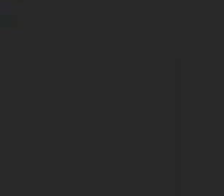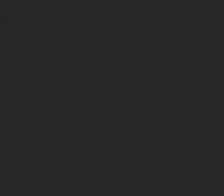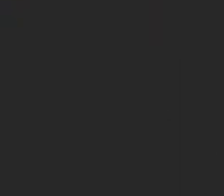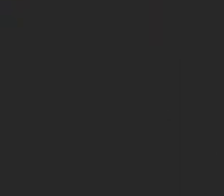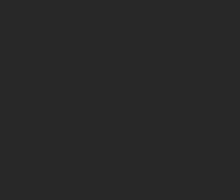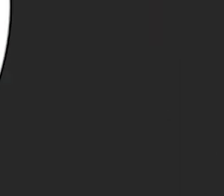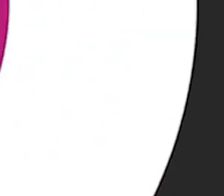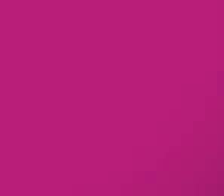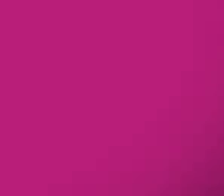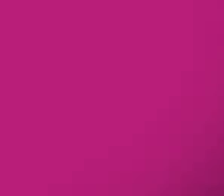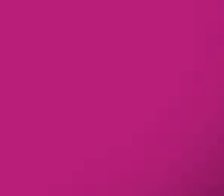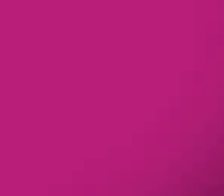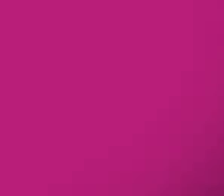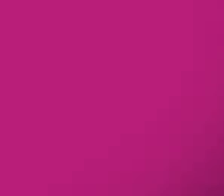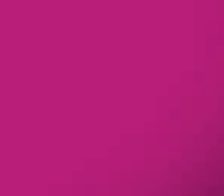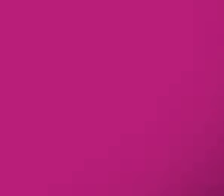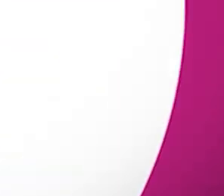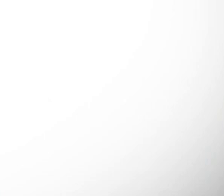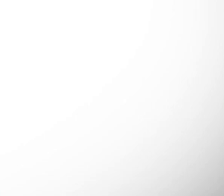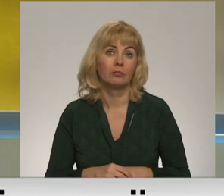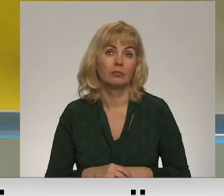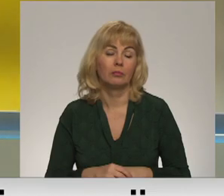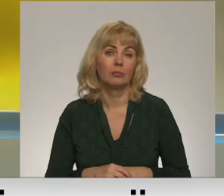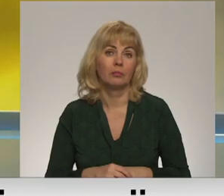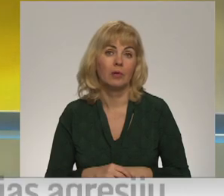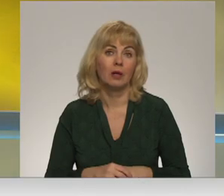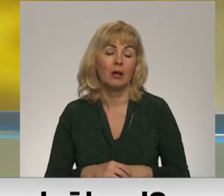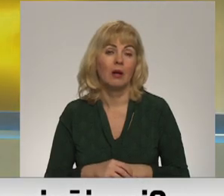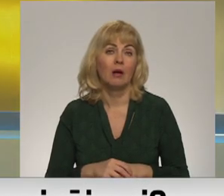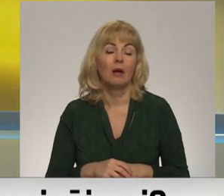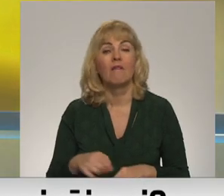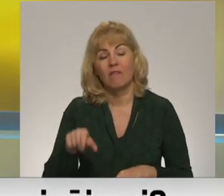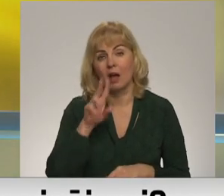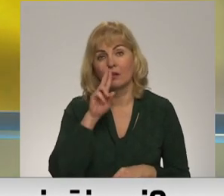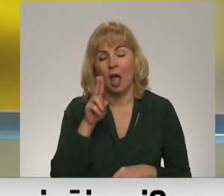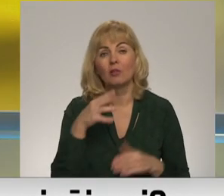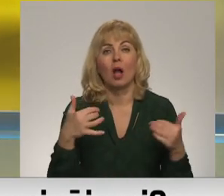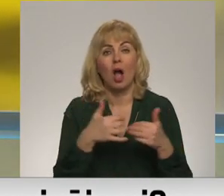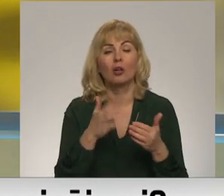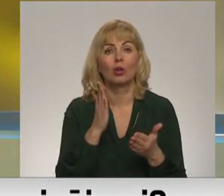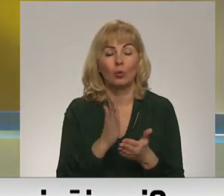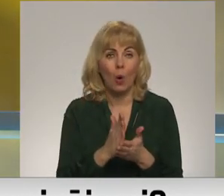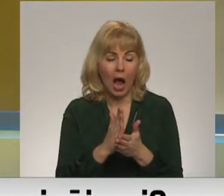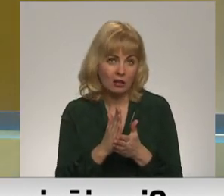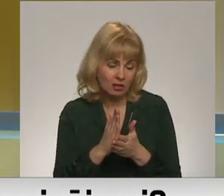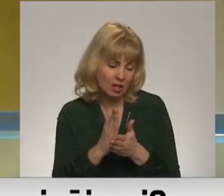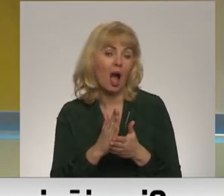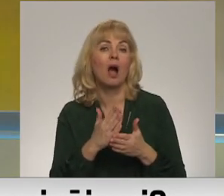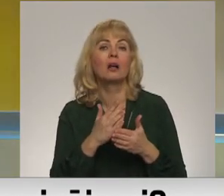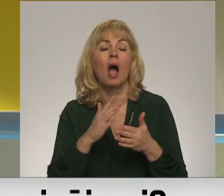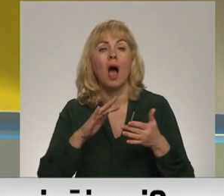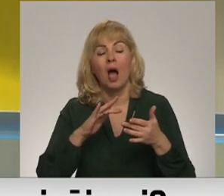Re, viss ēters ir te! Jau vairāk nekā nedēļu karš notiek arī kibertelpā. Starptautiskais